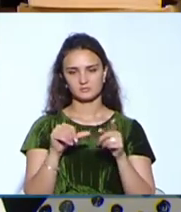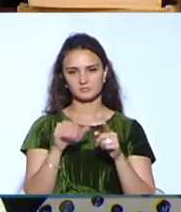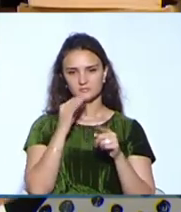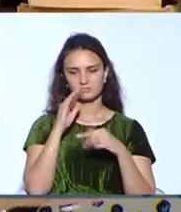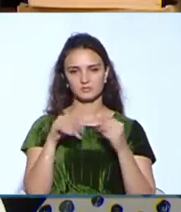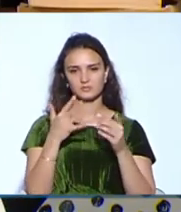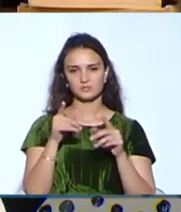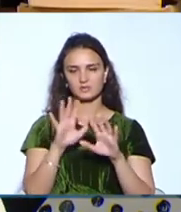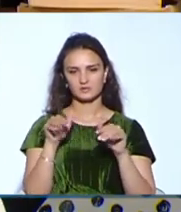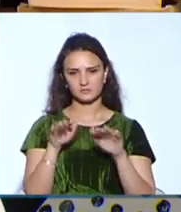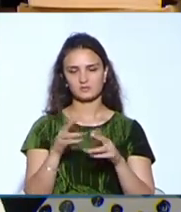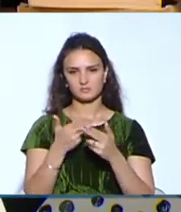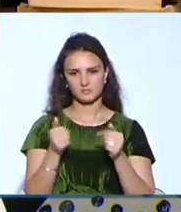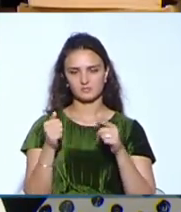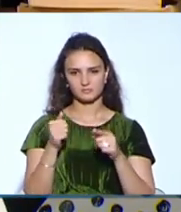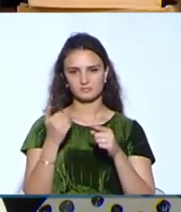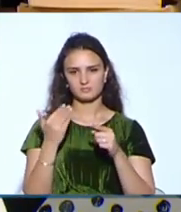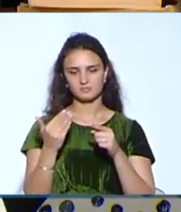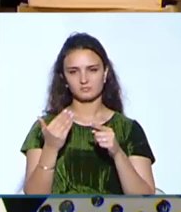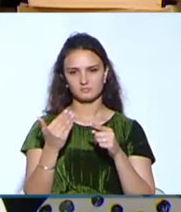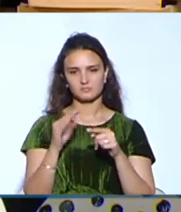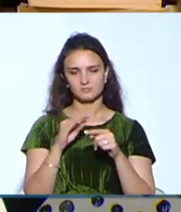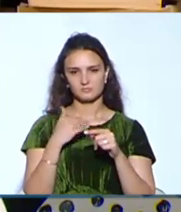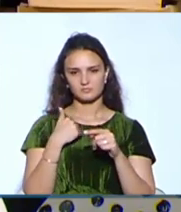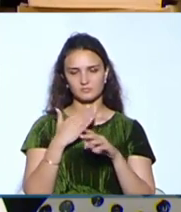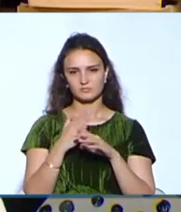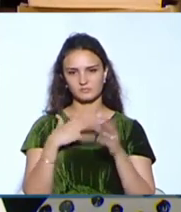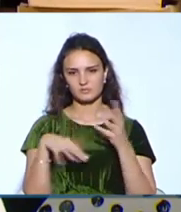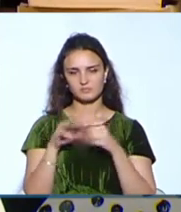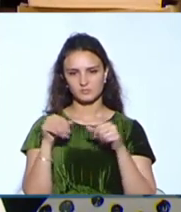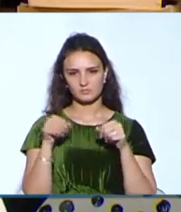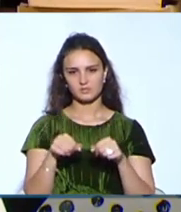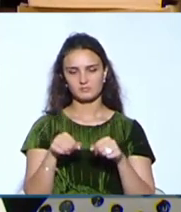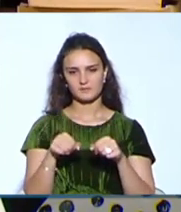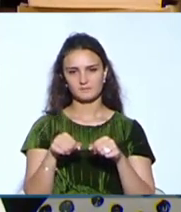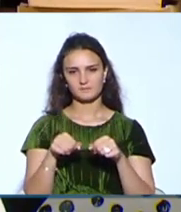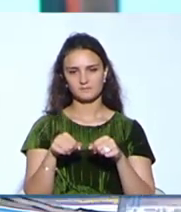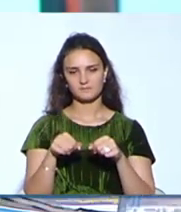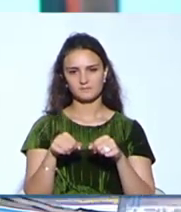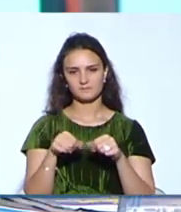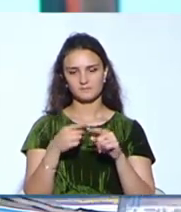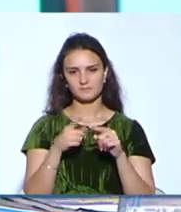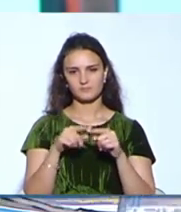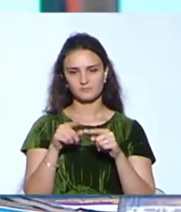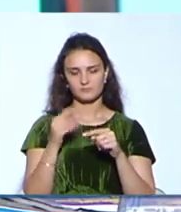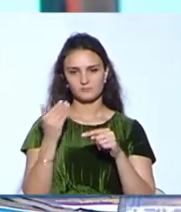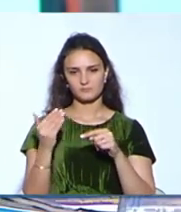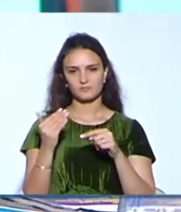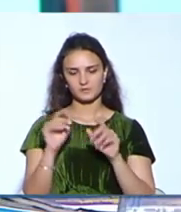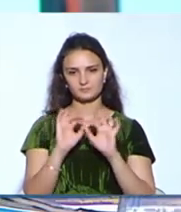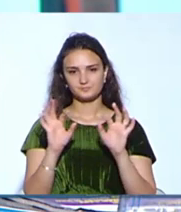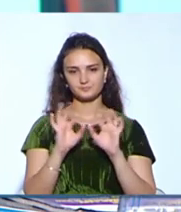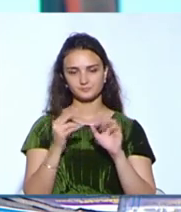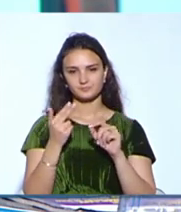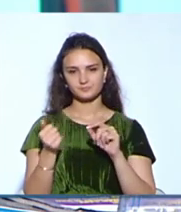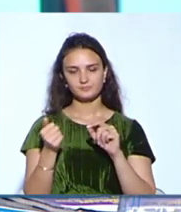თუ ის არ გადაწყვეტს, რა საკვირველი არის მის უნებართო, ადამიანს ჩვენ გვაქვს ყველაფრის უფლება. ნიშანდობლივია, რომ თქვენ ხაზი